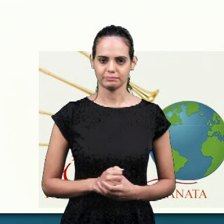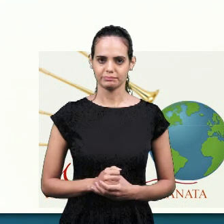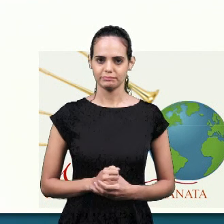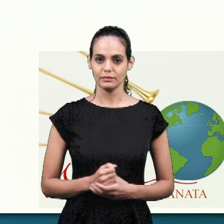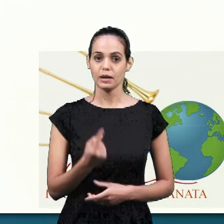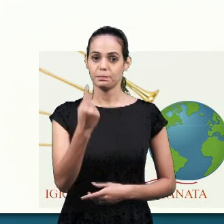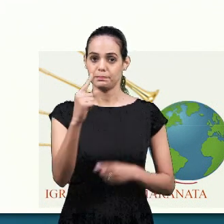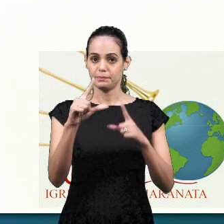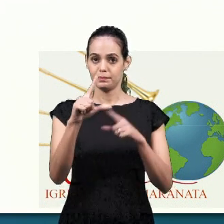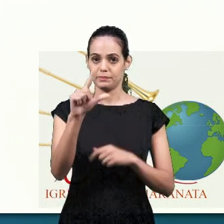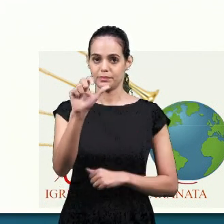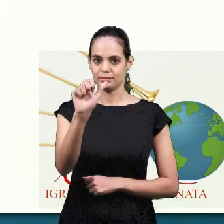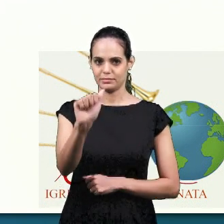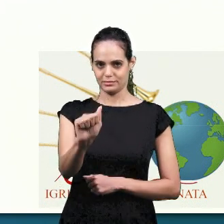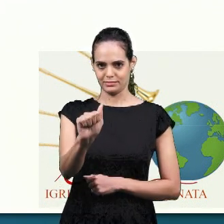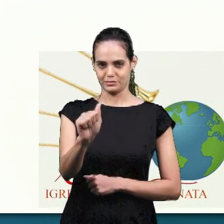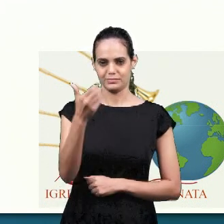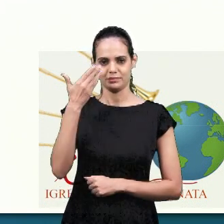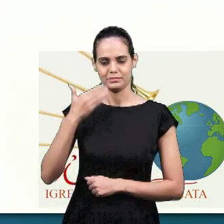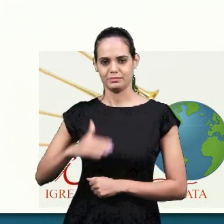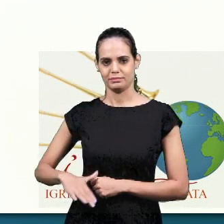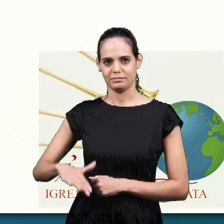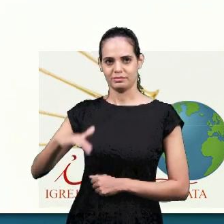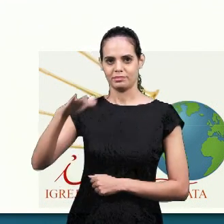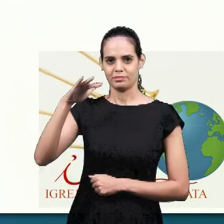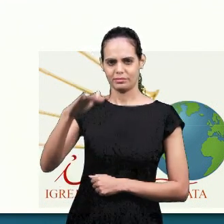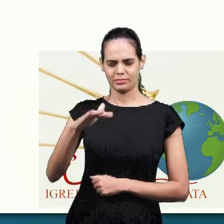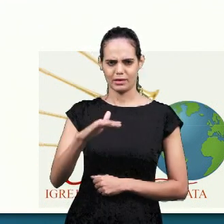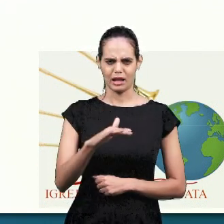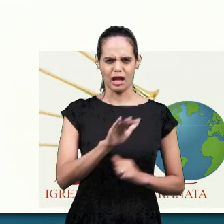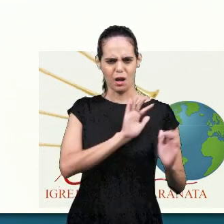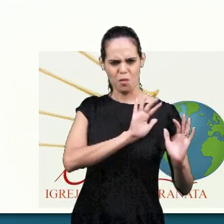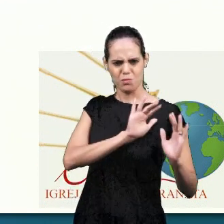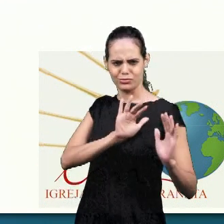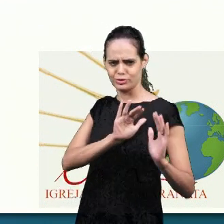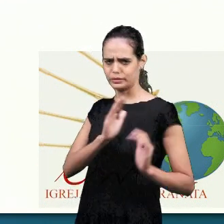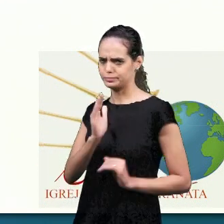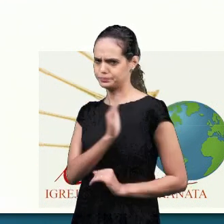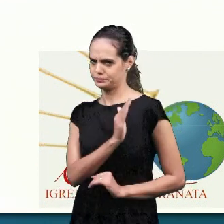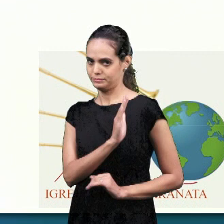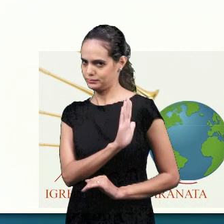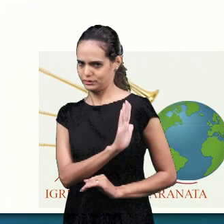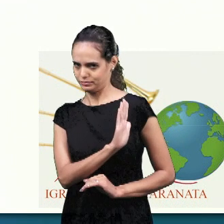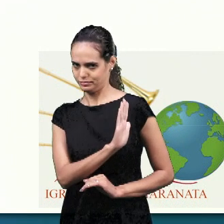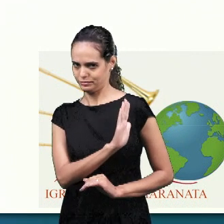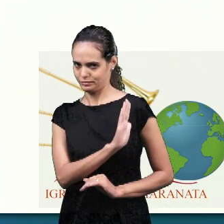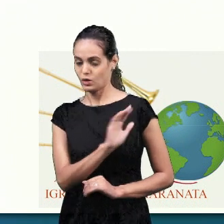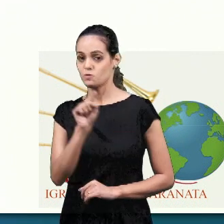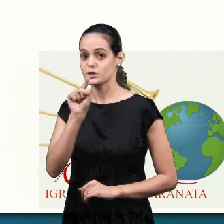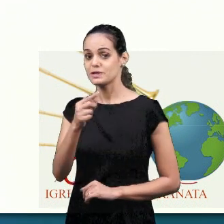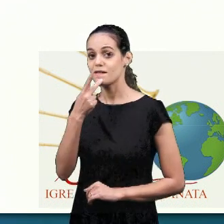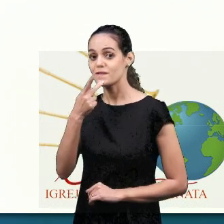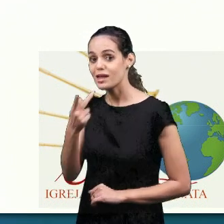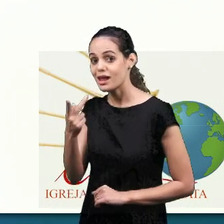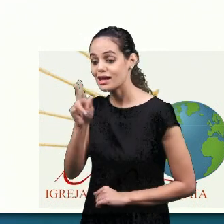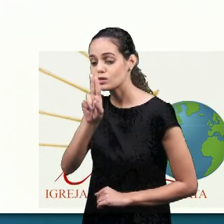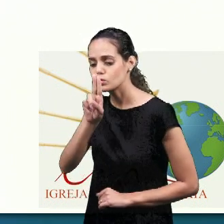1b, qui est la deuxième question pour les enfants intermédiaires, a été la suivante. En enlevant la foule,